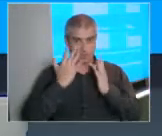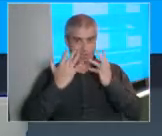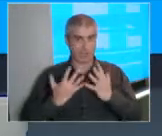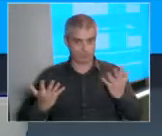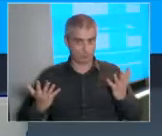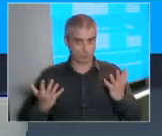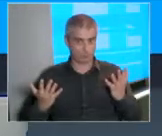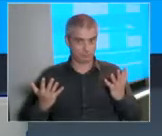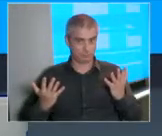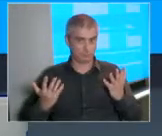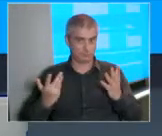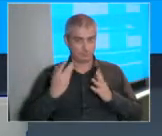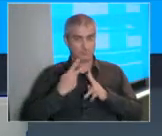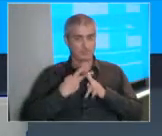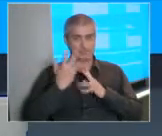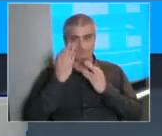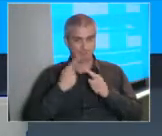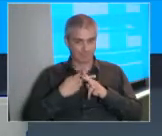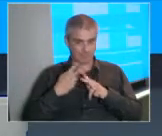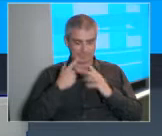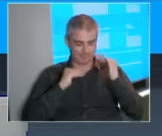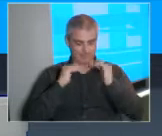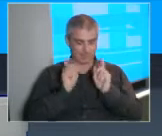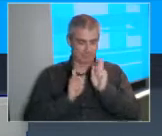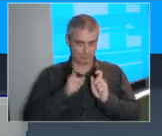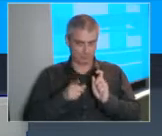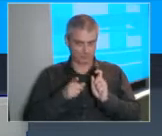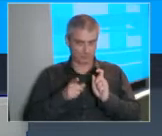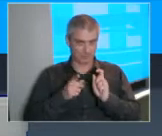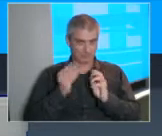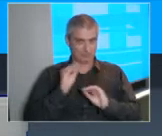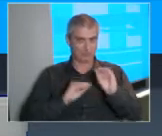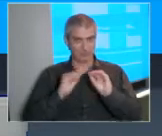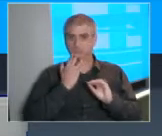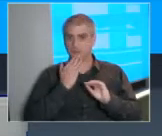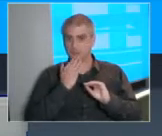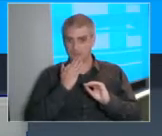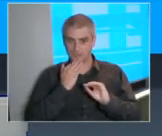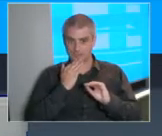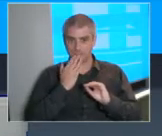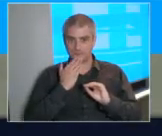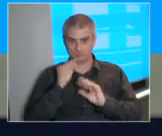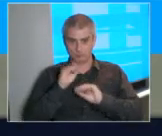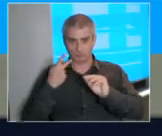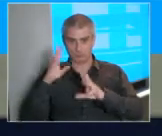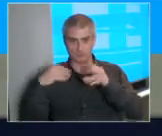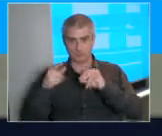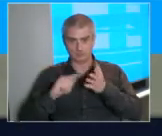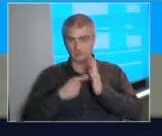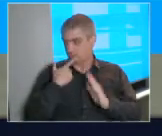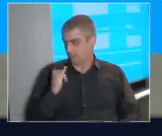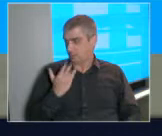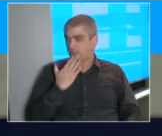בכמות, לא בנתון מספרי, אלא ביחס לאוכלוסייה. כלומר, הצריכה של הישראלים, ישראלים צורכים יותר פלסטיק, זה הכוונה.